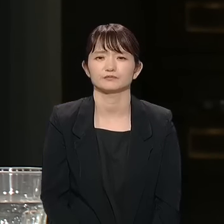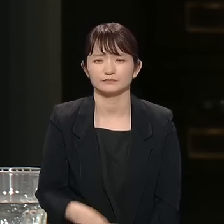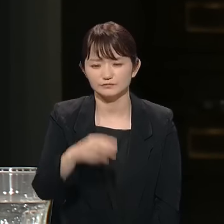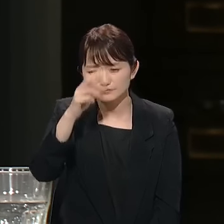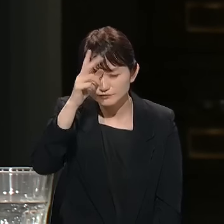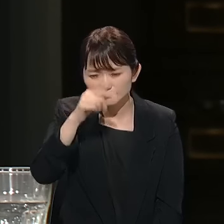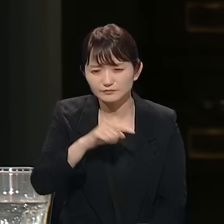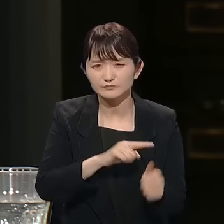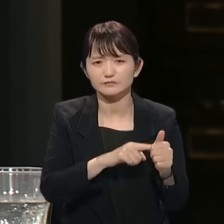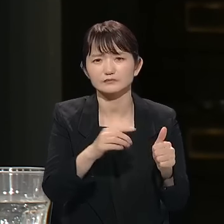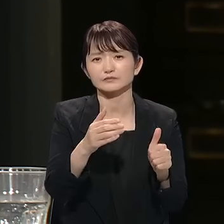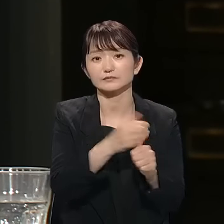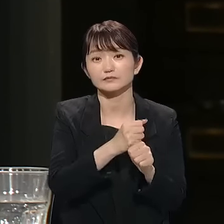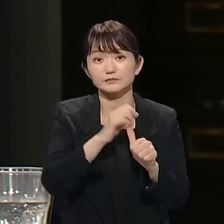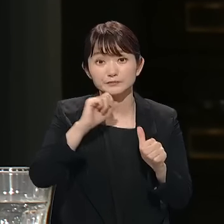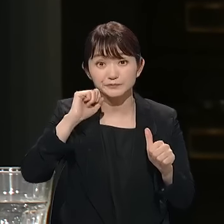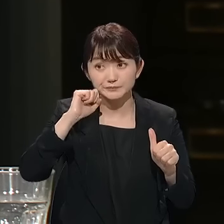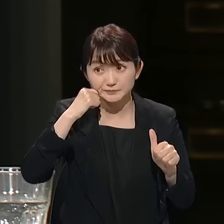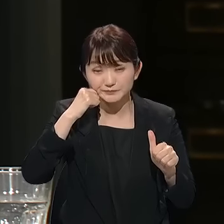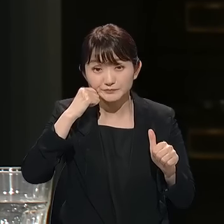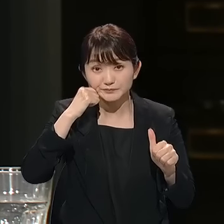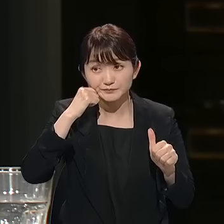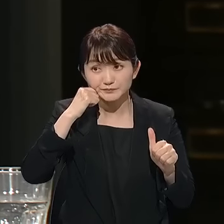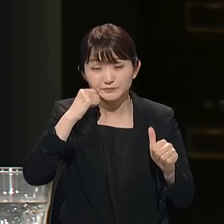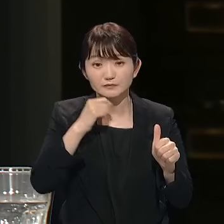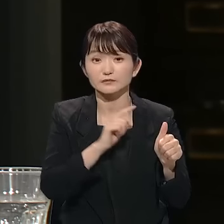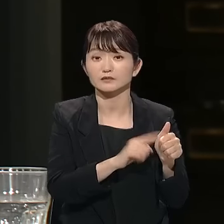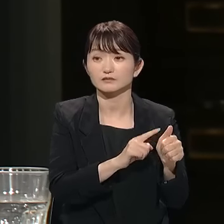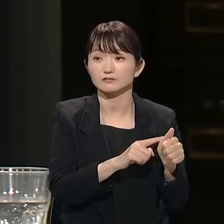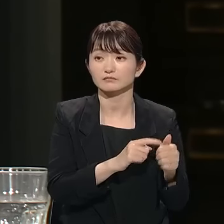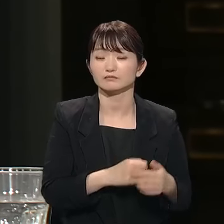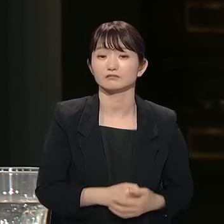잡기 좀 어렵네요라고 하던 그 동료